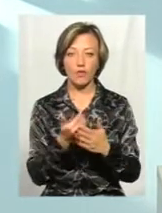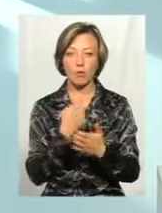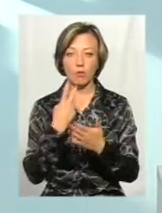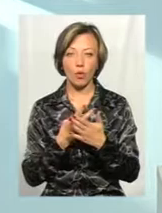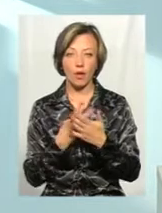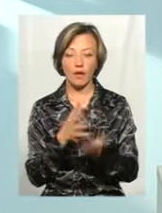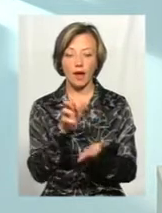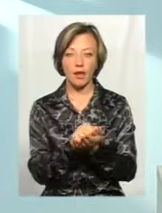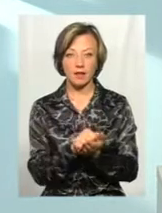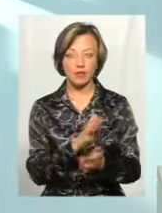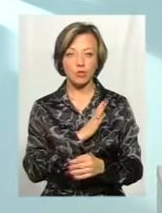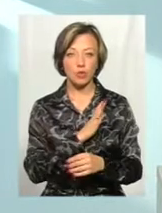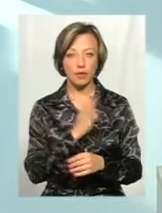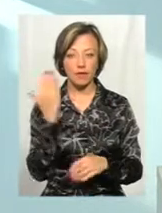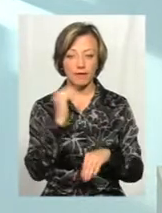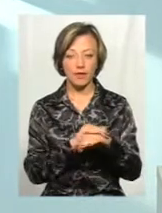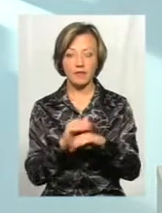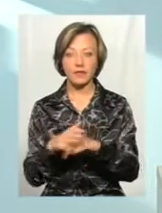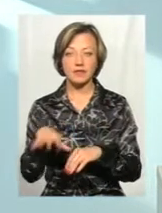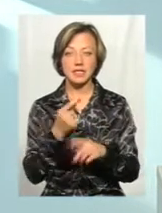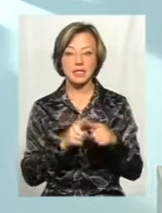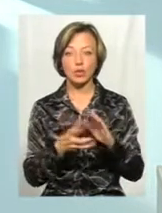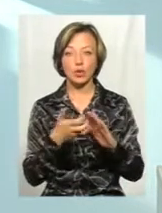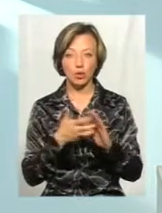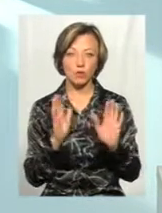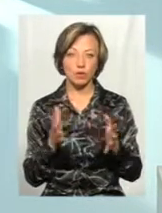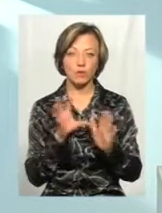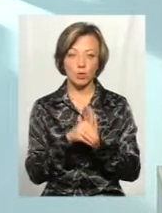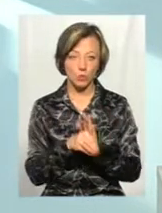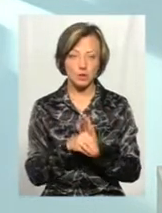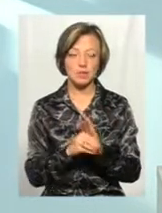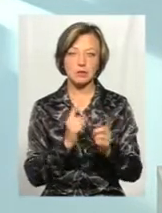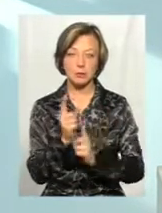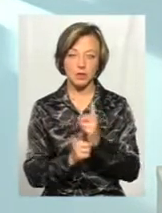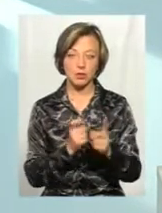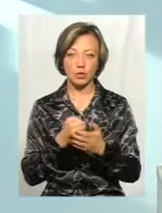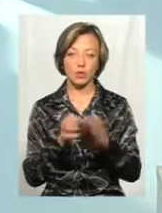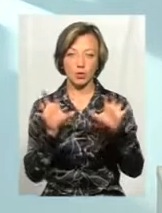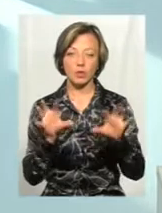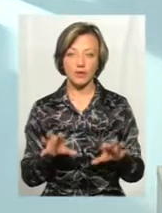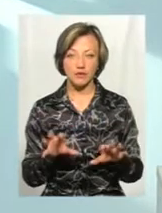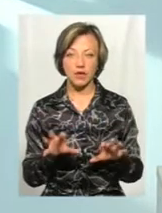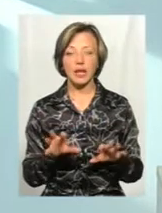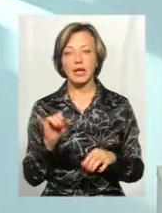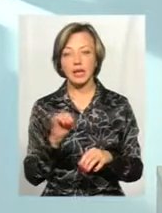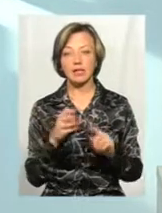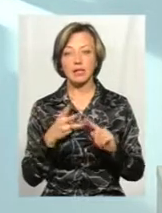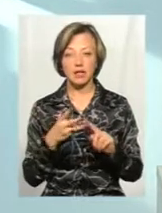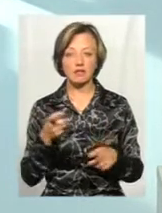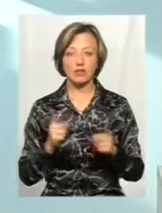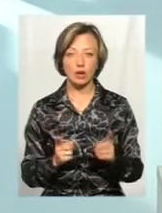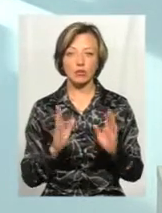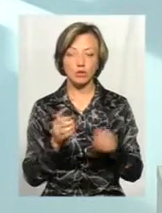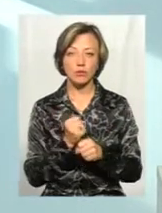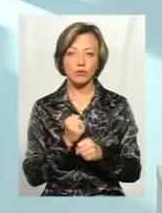прояви рейдерства, які були виявлені, всі ці недоліки, і будемо вносити відповідні зміни до законодавства. І третє, звичайно, що